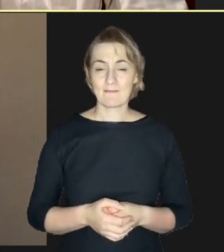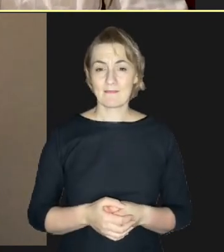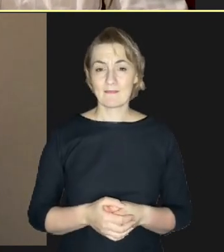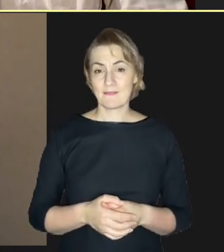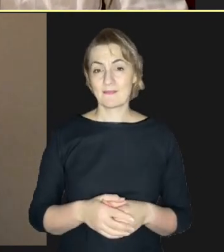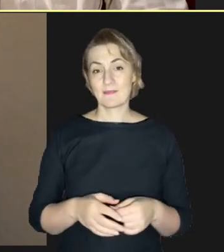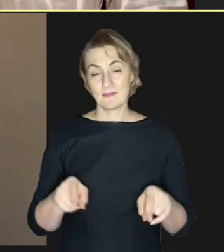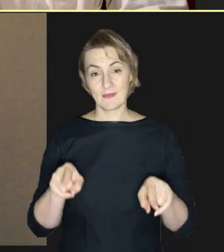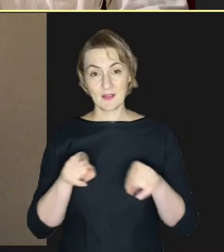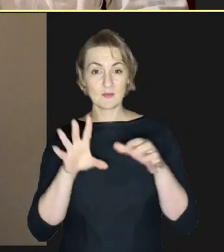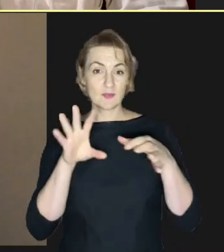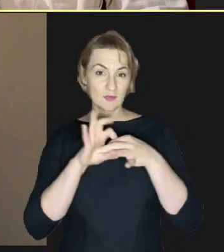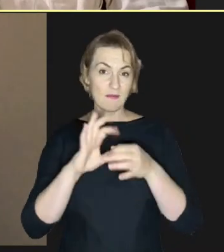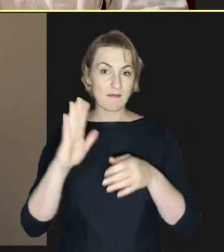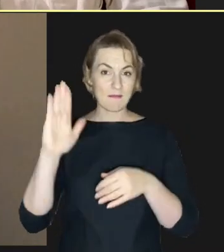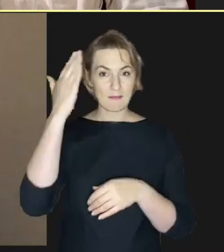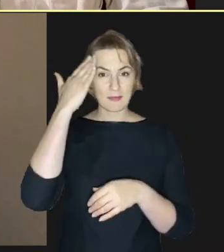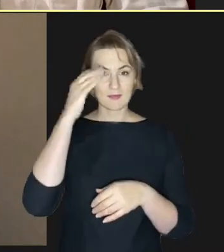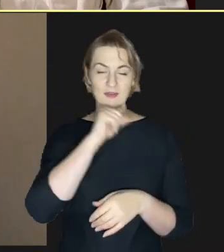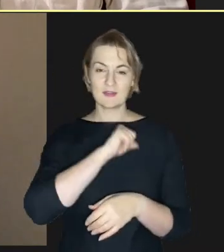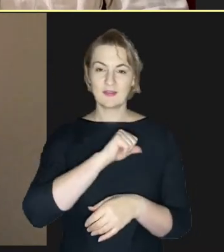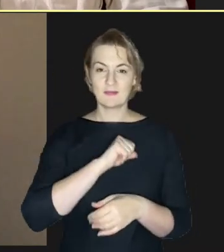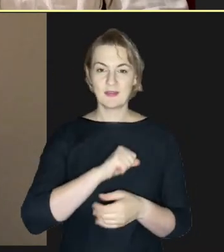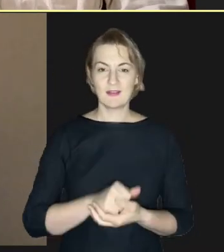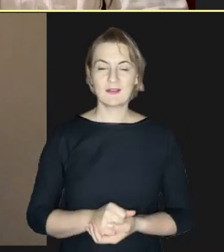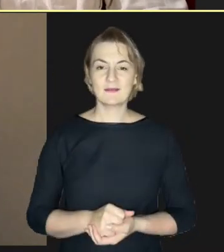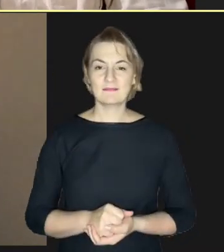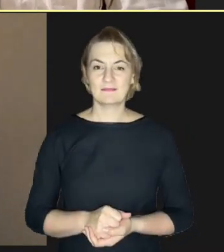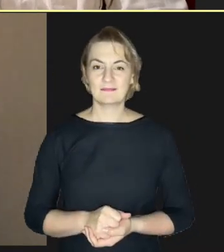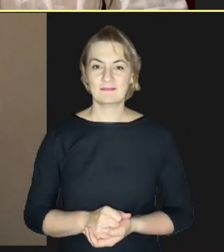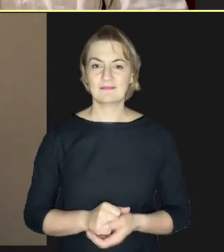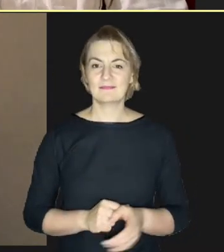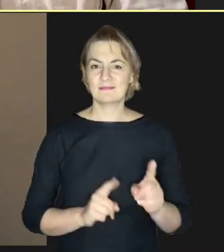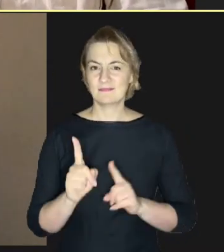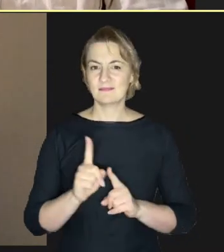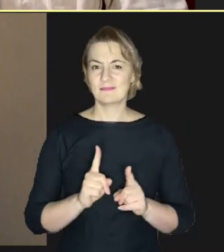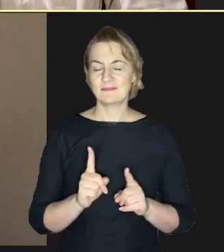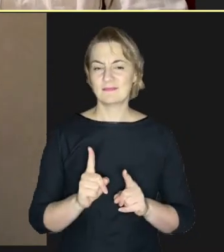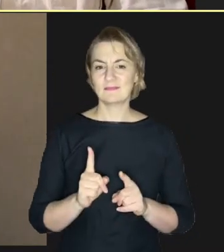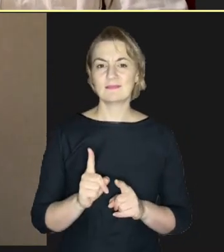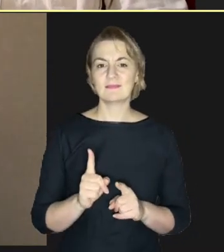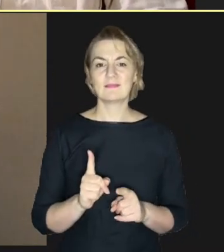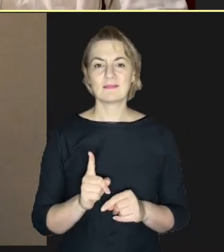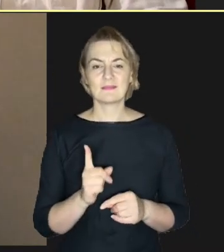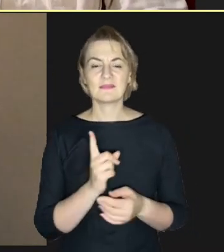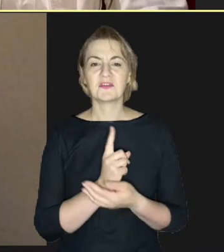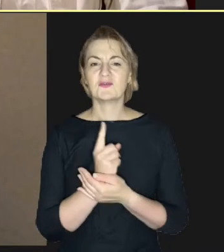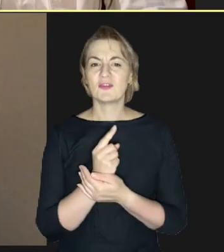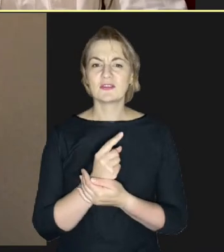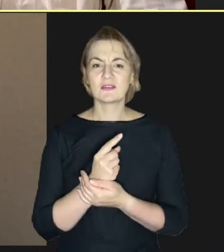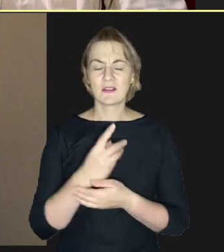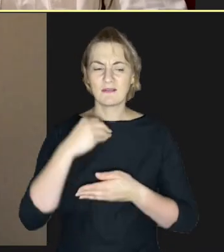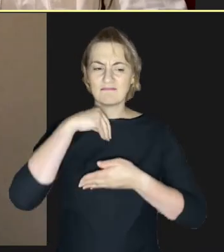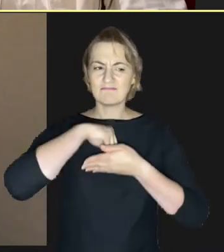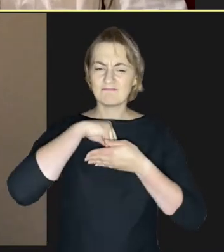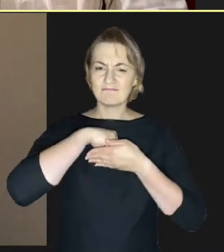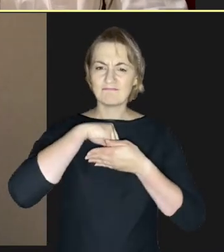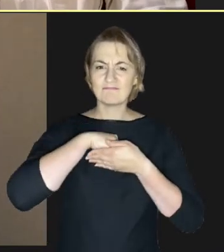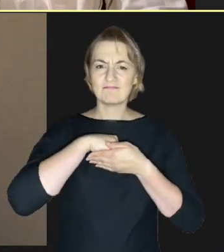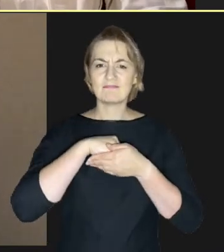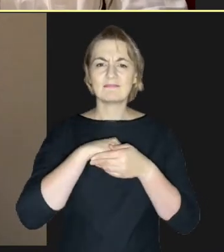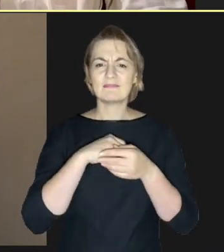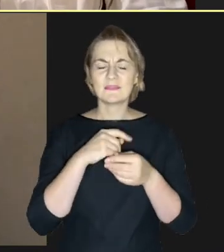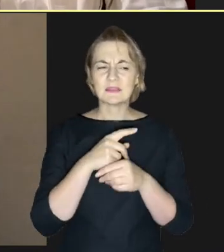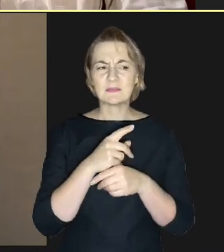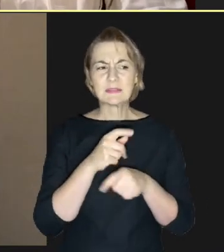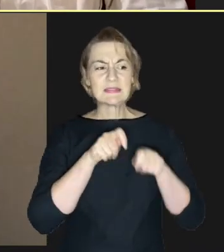poznaj siebie? Czy tej świeczki nie mamy zapalić gdzieś w naszym wnętrzu, żeby się tam rozejrzeć